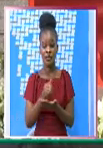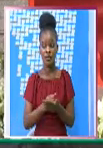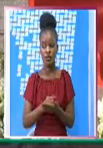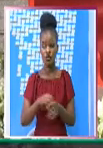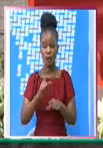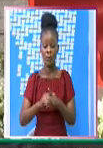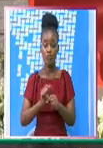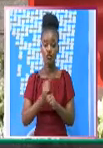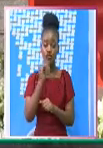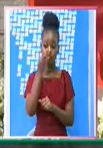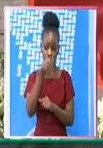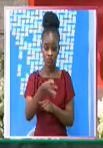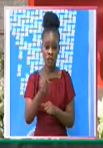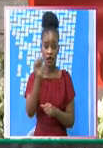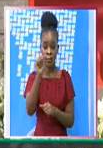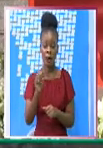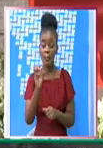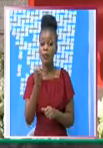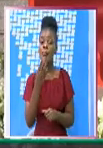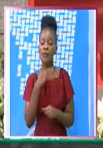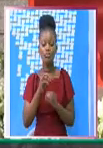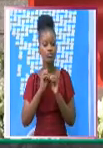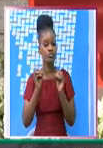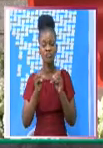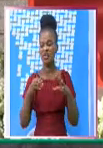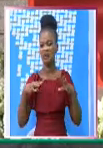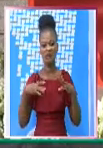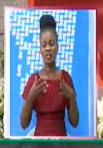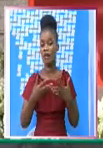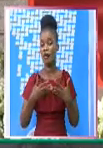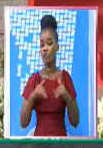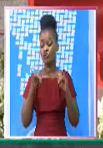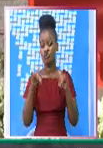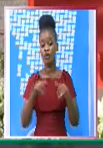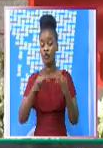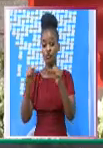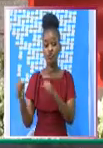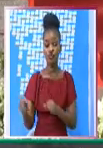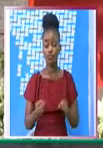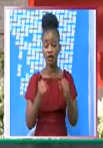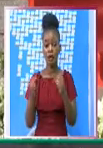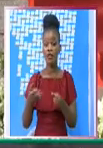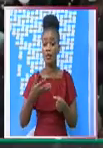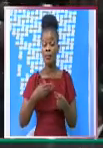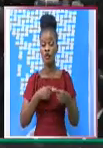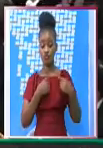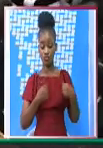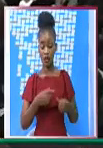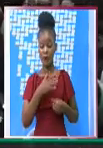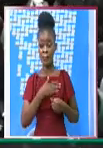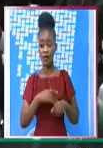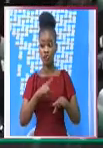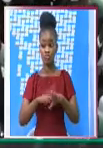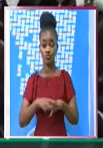eby'omu maaso so tetwetaaga kubeera nti tubalagajjalira tuba tulina okubateekako amaanyi gaffe n'omutima gwaffe